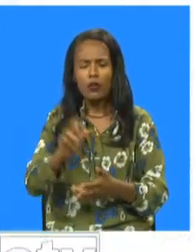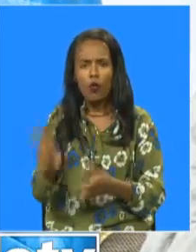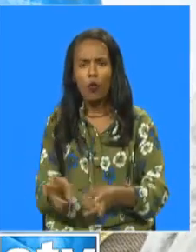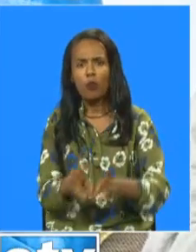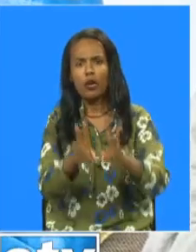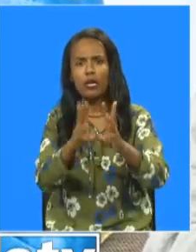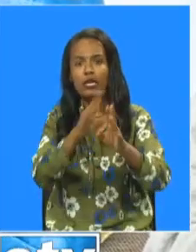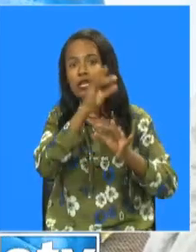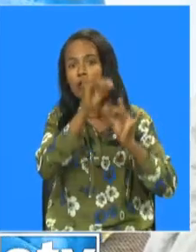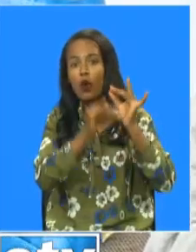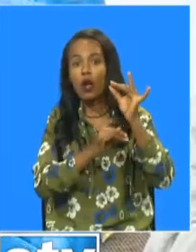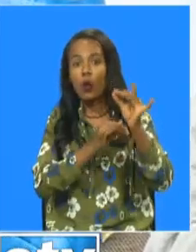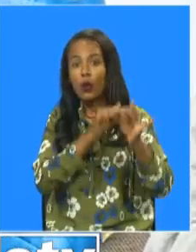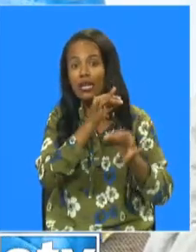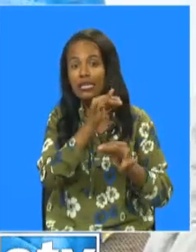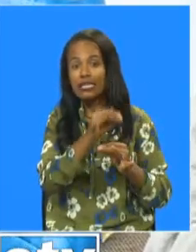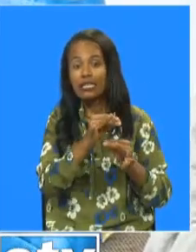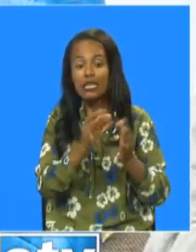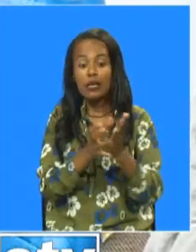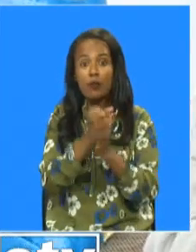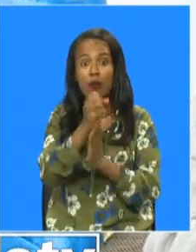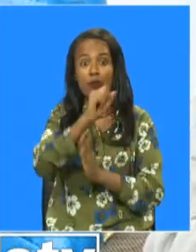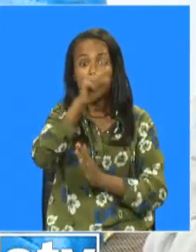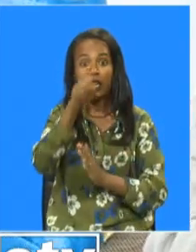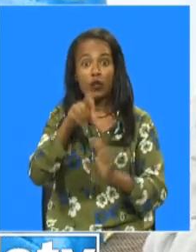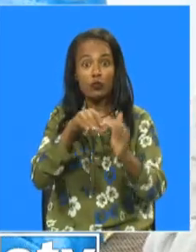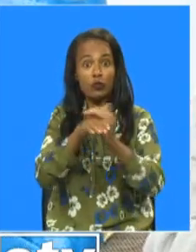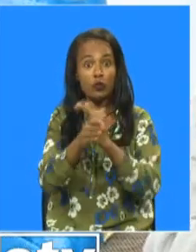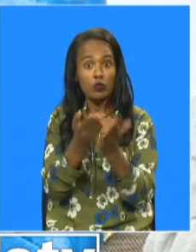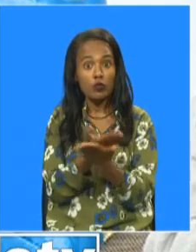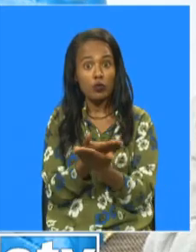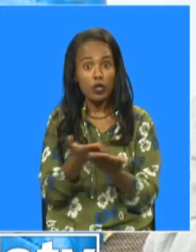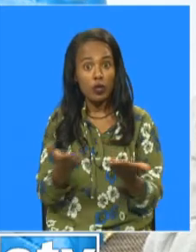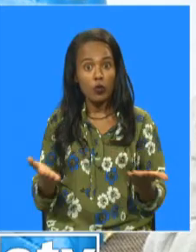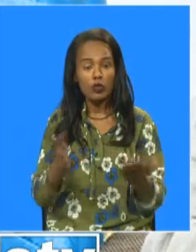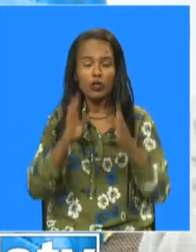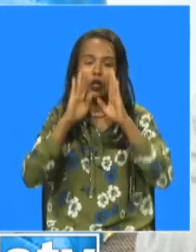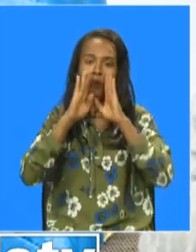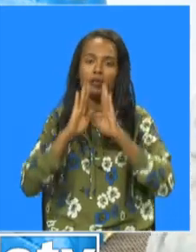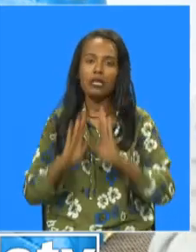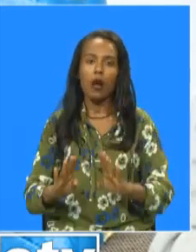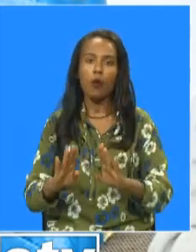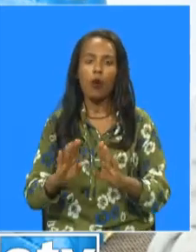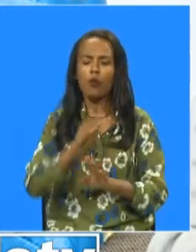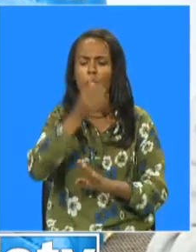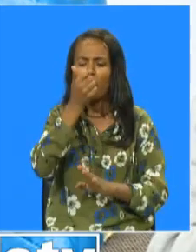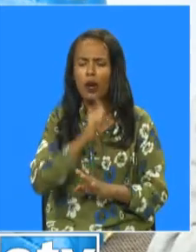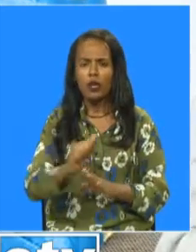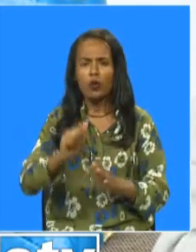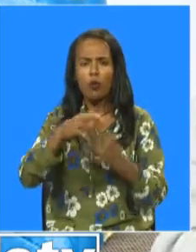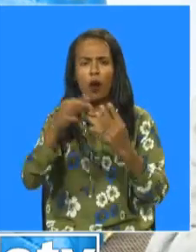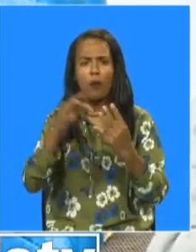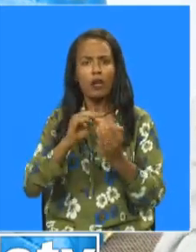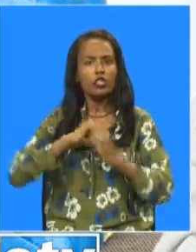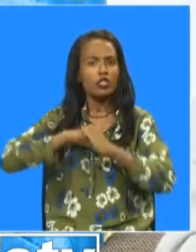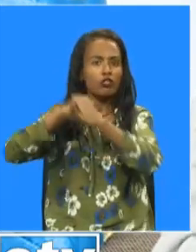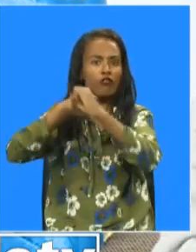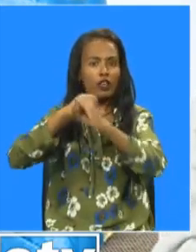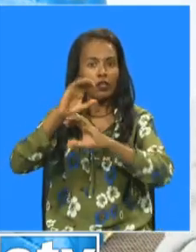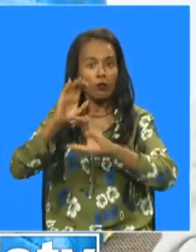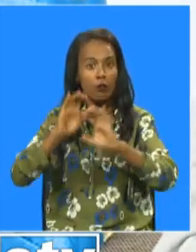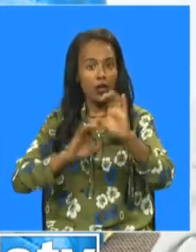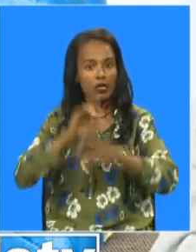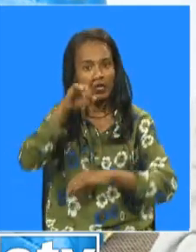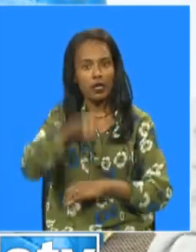መንገድ የሉዓላዊነትን መብት ጥያቄ ውስጥ የሚከቱትን ነገሮች በሰላማዊም በማንኛውም አማራጭ ዲፌንድ ማድረግ